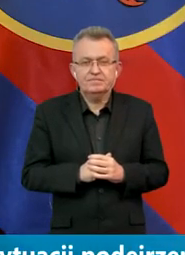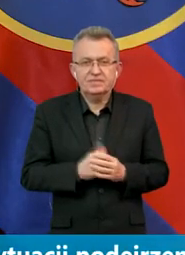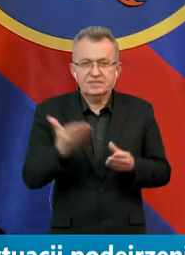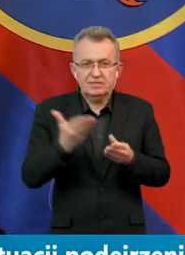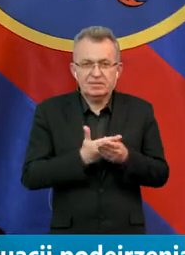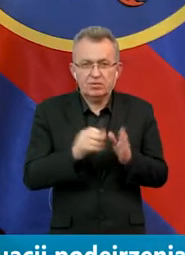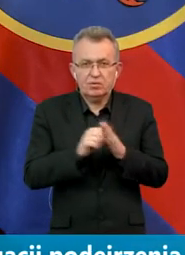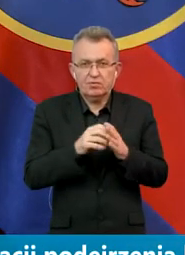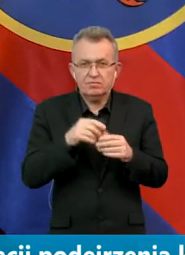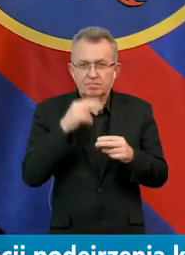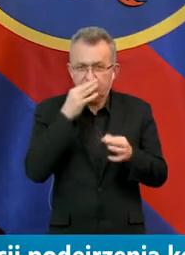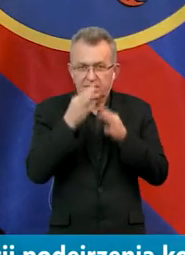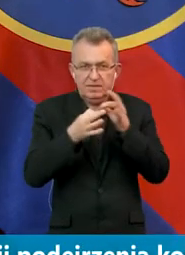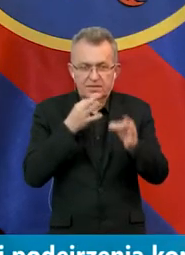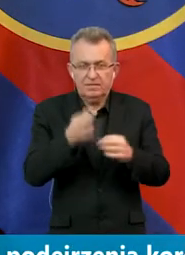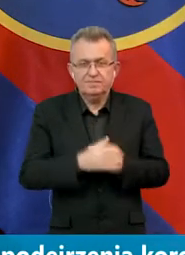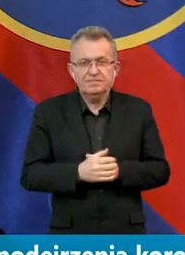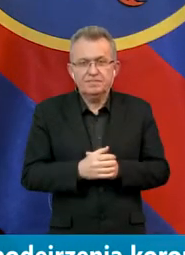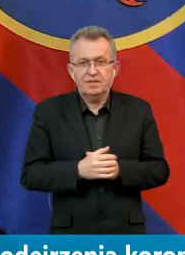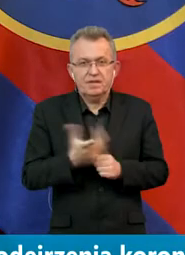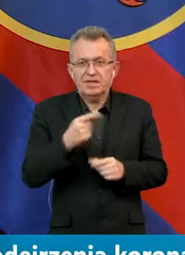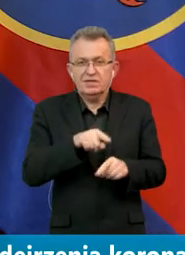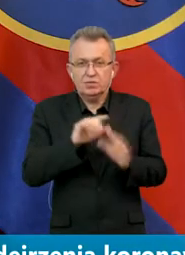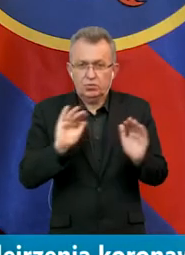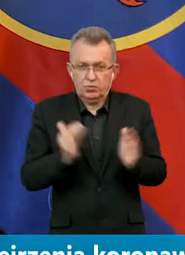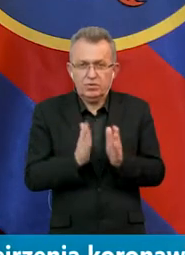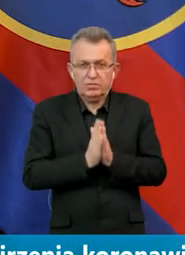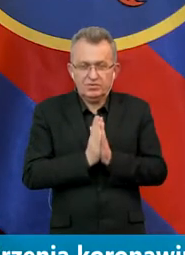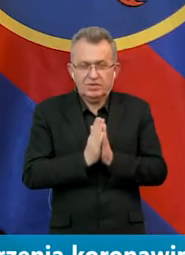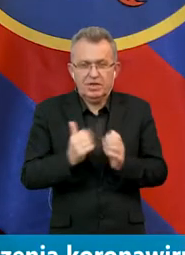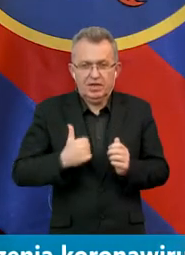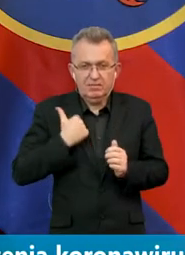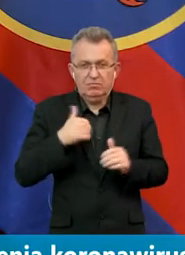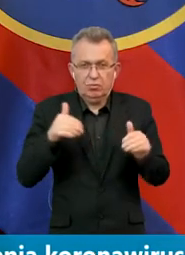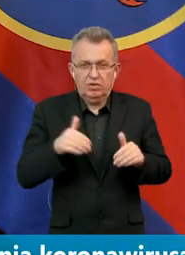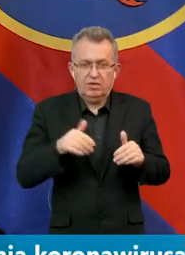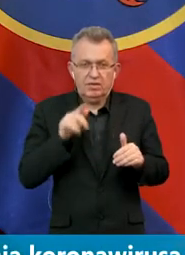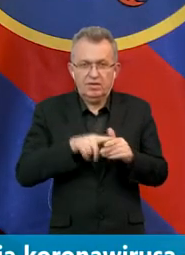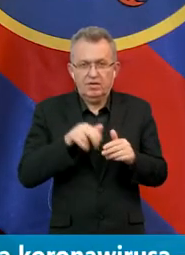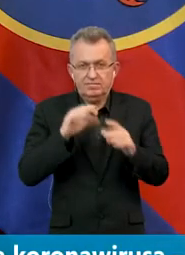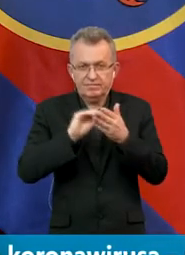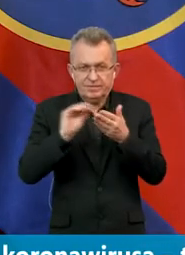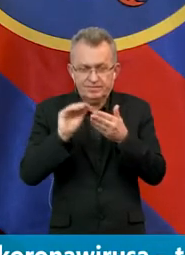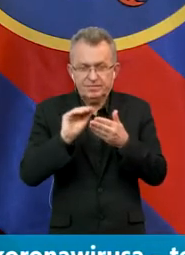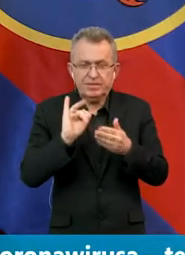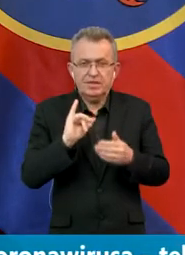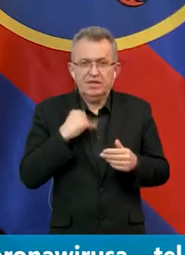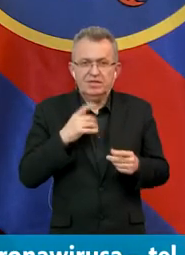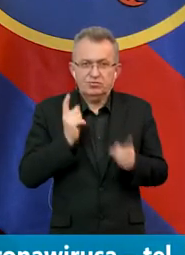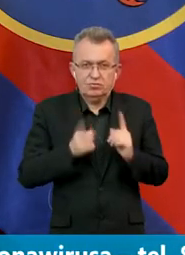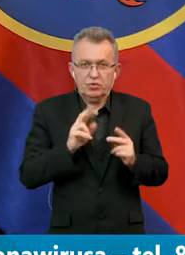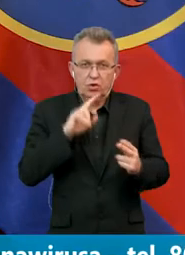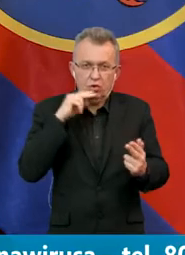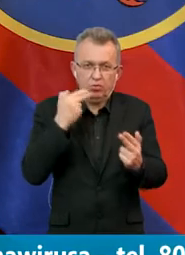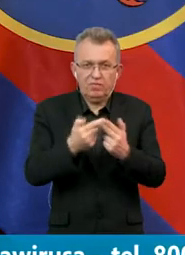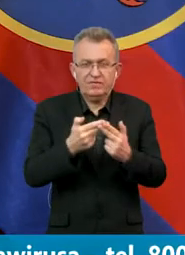Zapraszamy do zadawania pytań. Oczywiście nie za długich, tak abyśmy mogli tutaj na monitorze je wyświetlić, abym mógł spróbować na